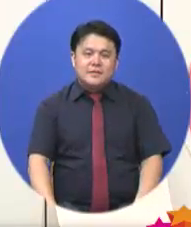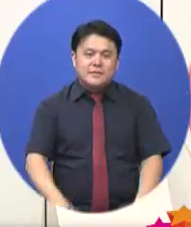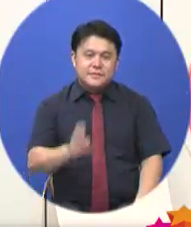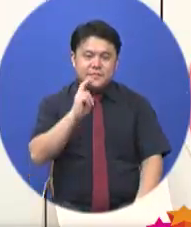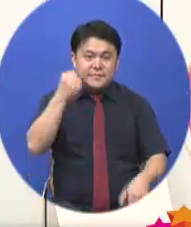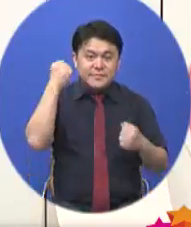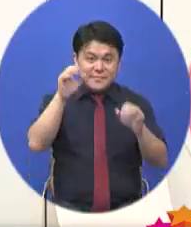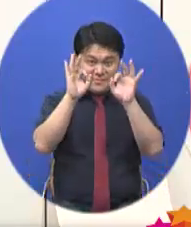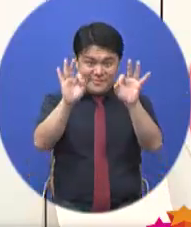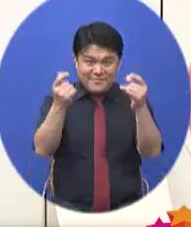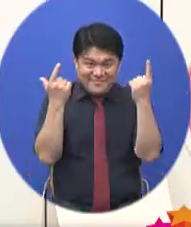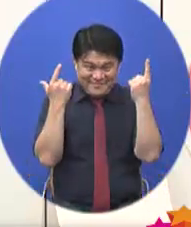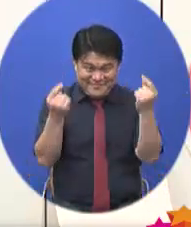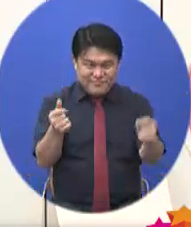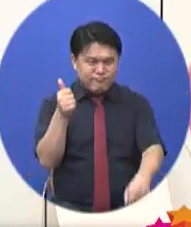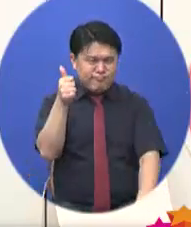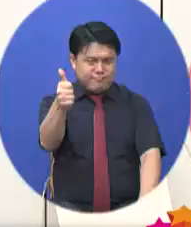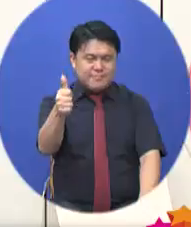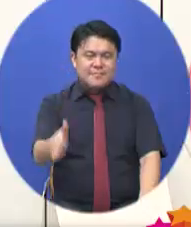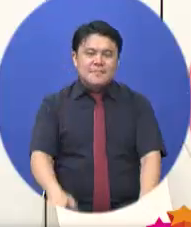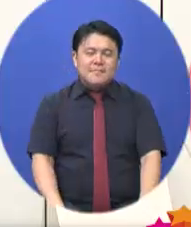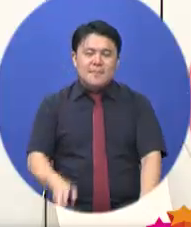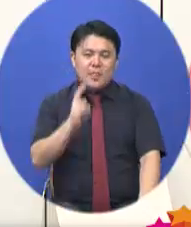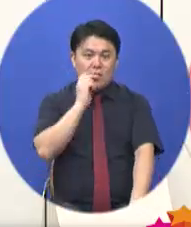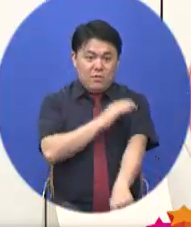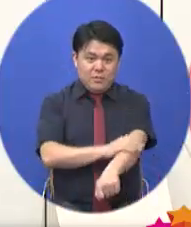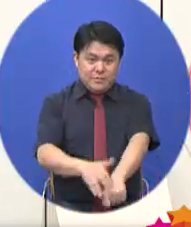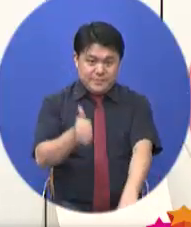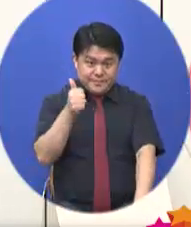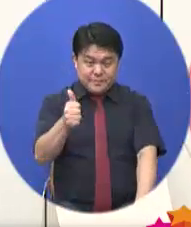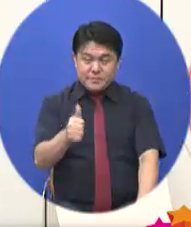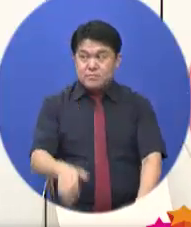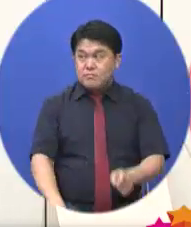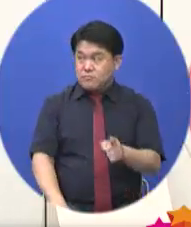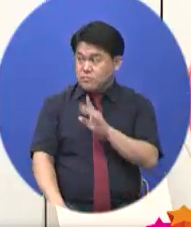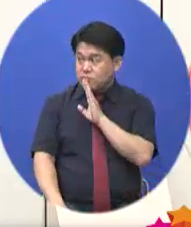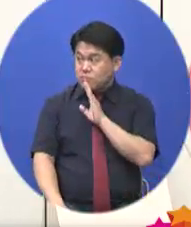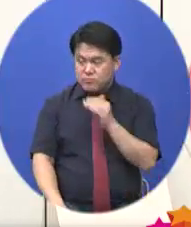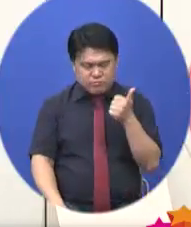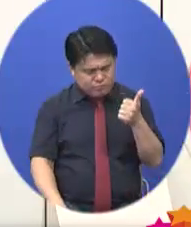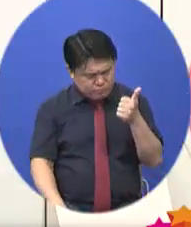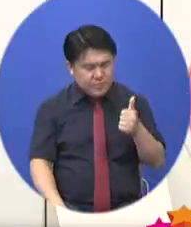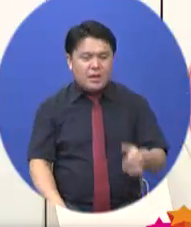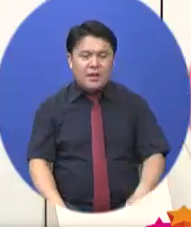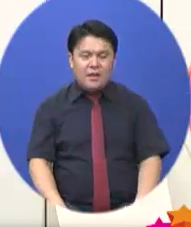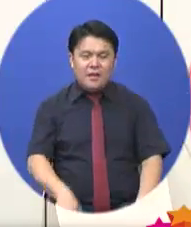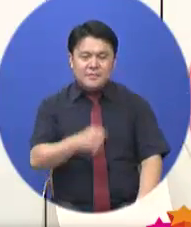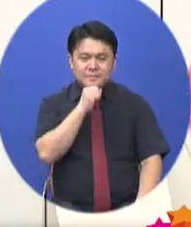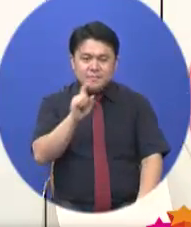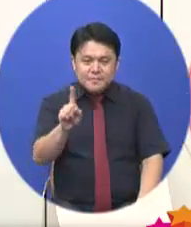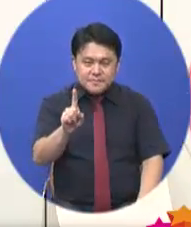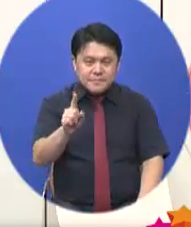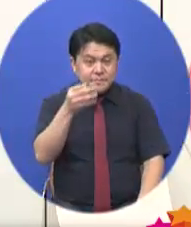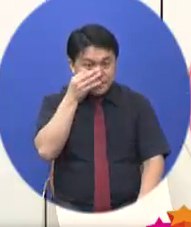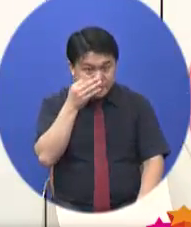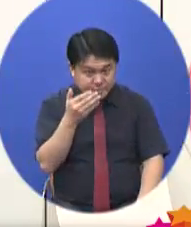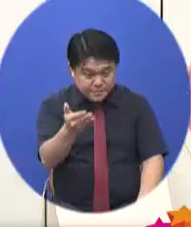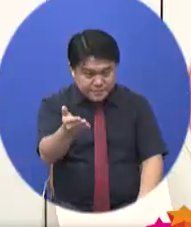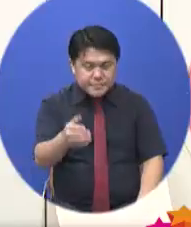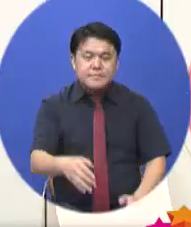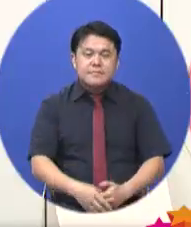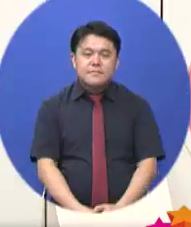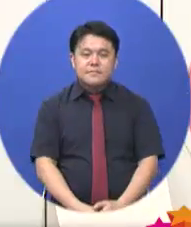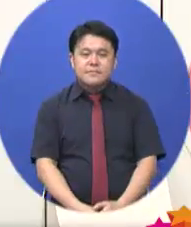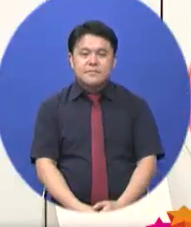가요 무대 보는 것 같아요. 네. 아주 잘하셨어요. 네, 잘하셨죠. 아주 잘하셨어요. 네, 네, 네. 점수 보겠습니다.